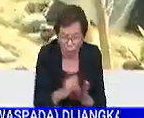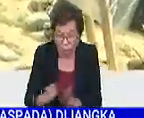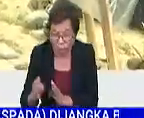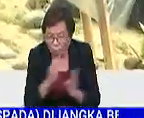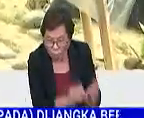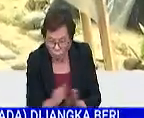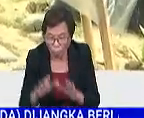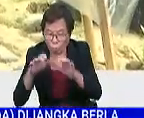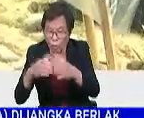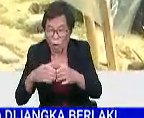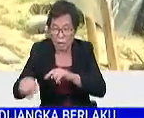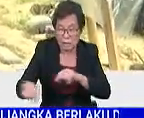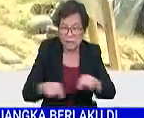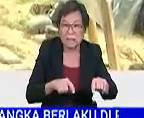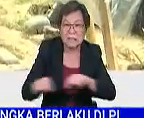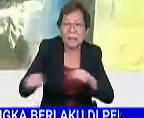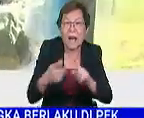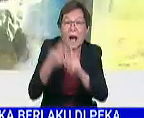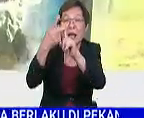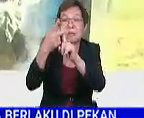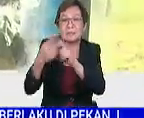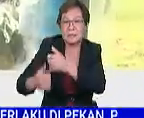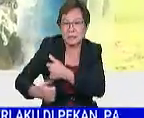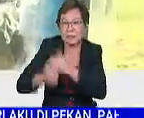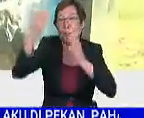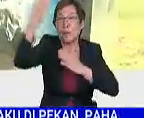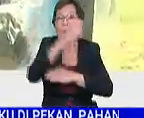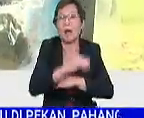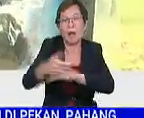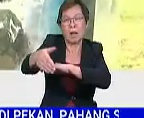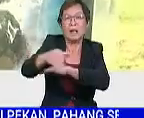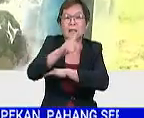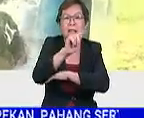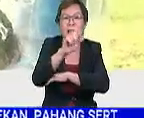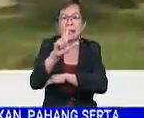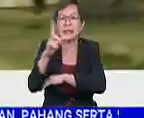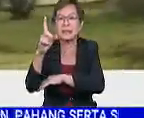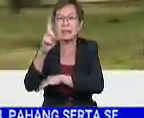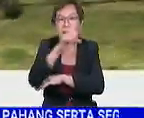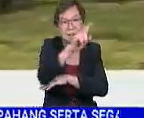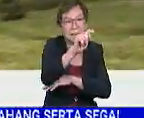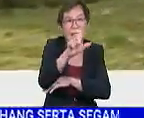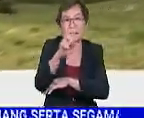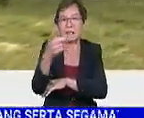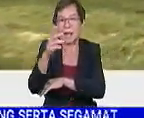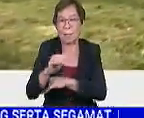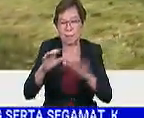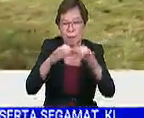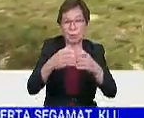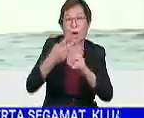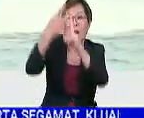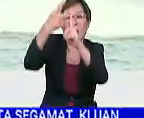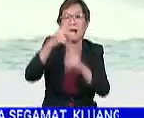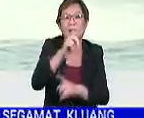melibatkan grup gerak khas tentera darat Malaysia pasukan khas laut tentera laut diraja Malaysia tldm pasukan khas udara